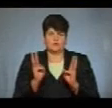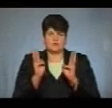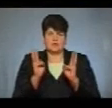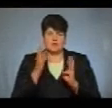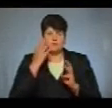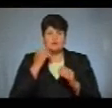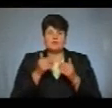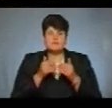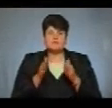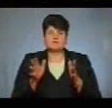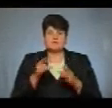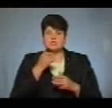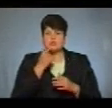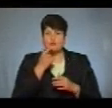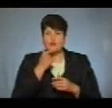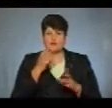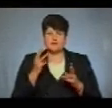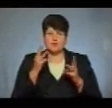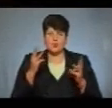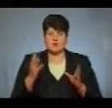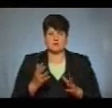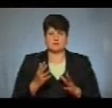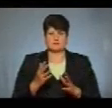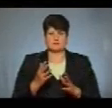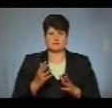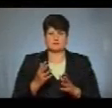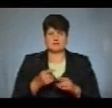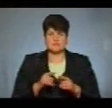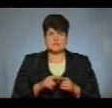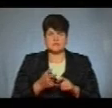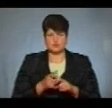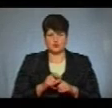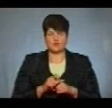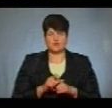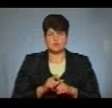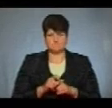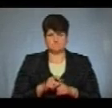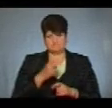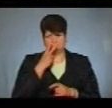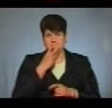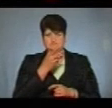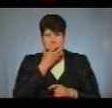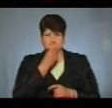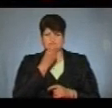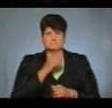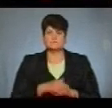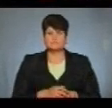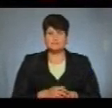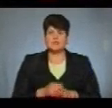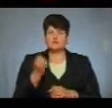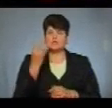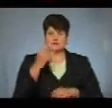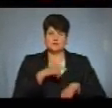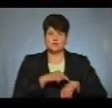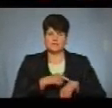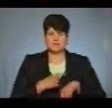скульптура відкривається, вона червона, вона горить, палає, і ну, це дуже, як сказати, видовище таке сильне. З 14-ї